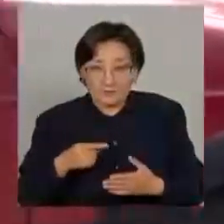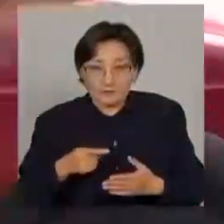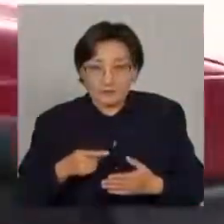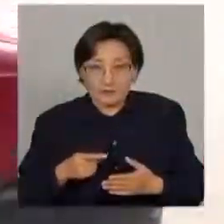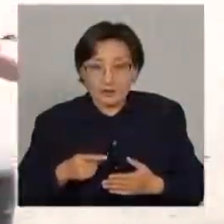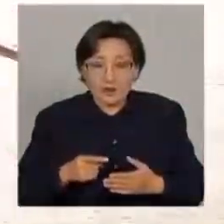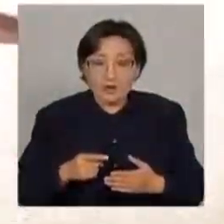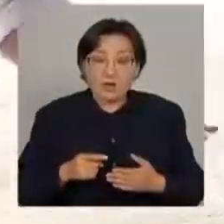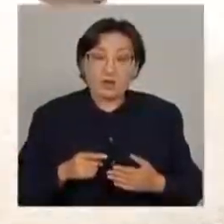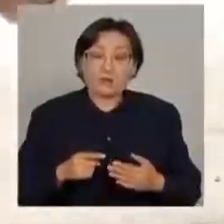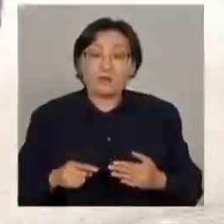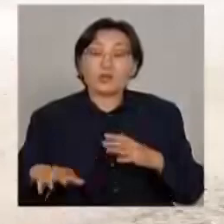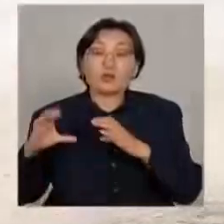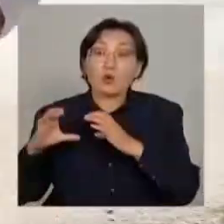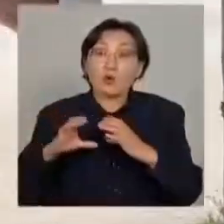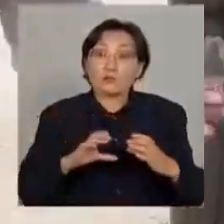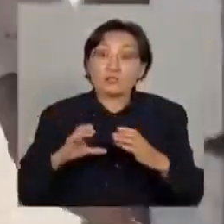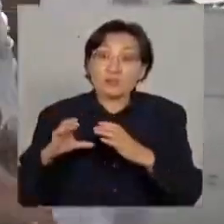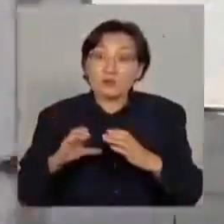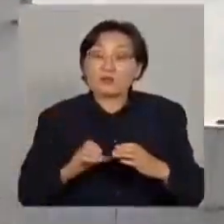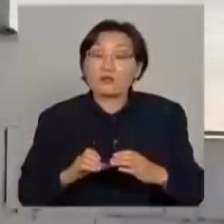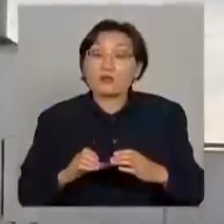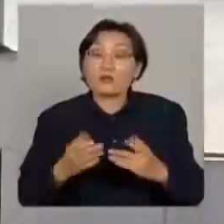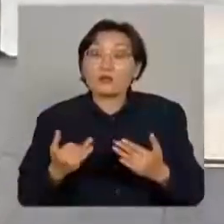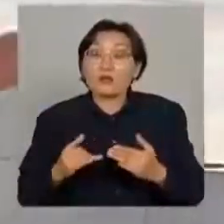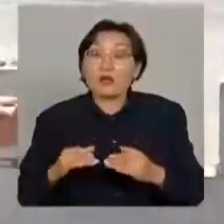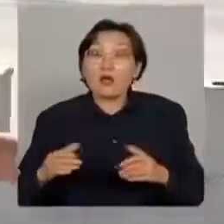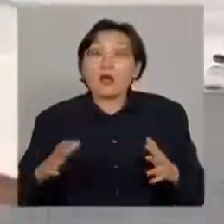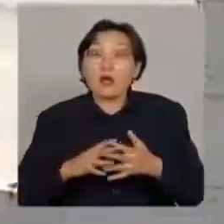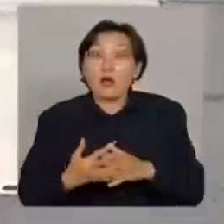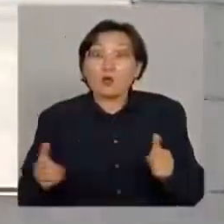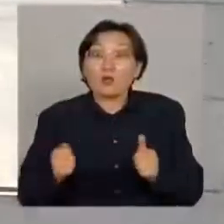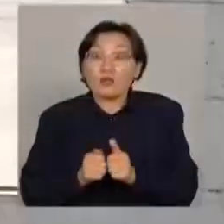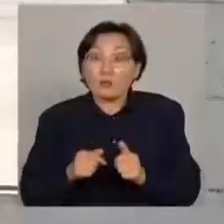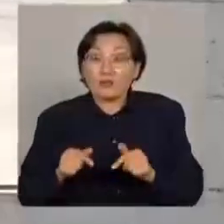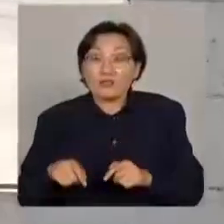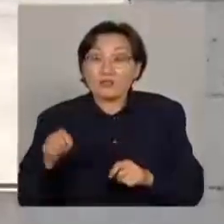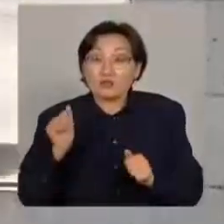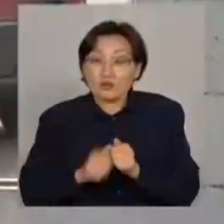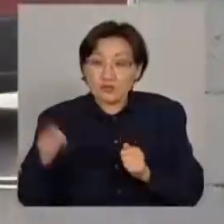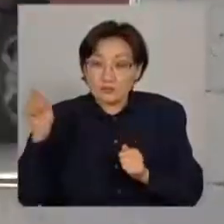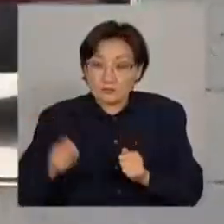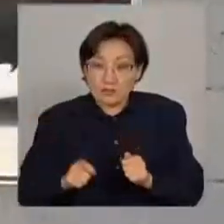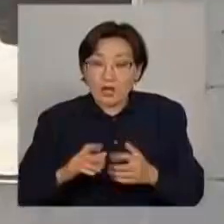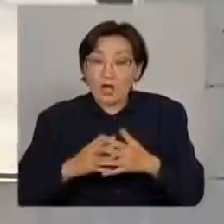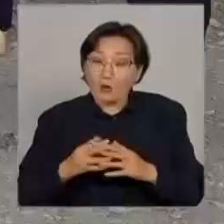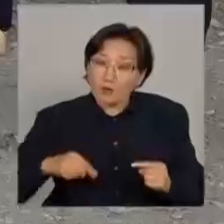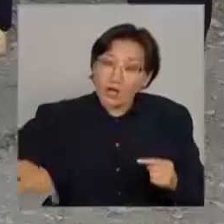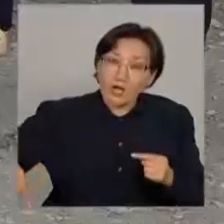Ал қоғамдық көлік, яғни автобус ауыл маңына күнде келсе де дәл осы Абайды айналып өткізеді